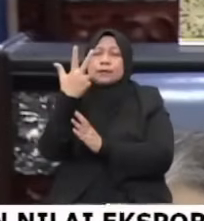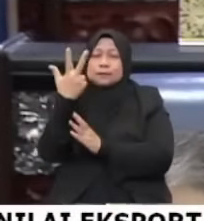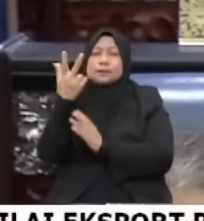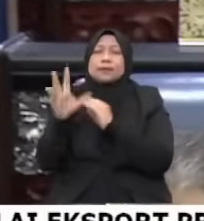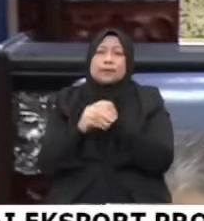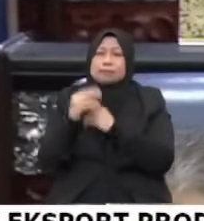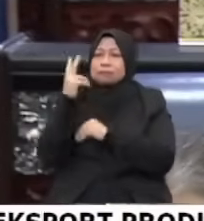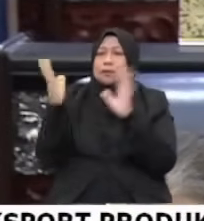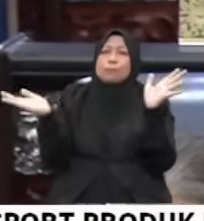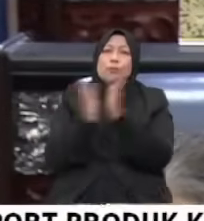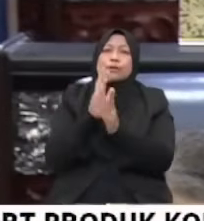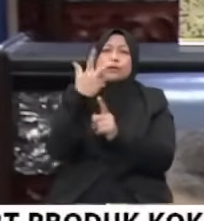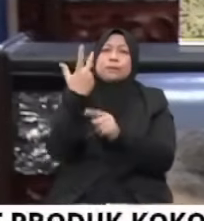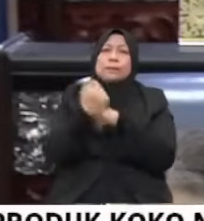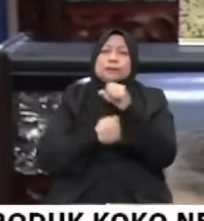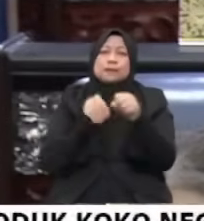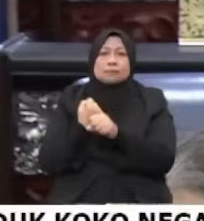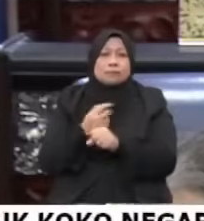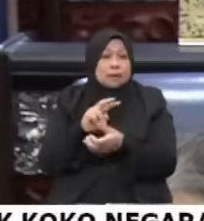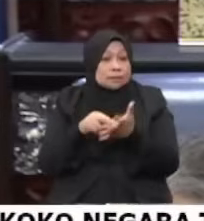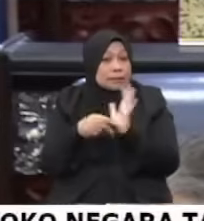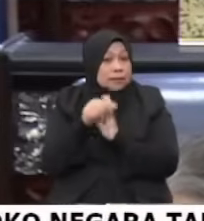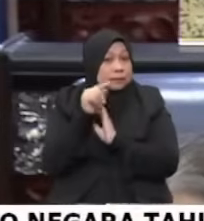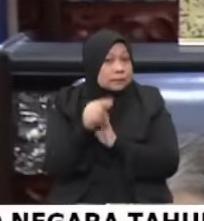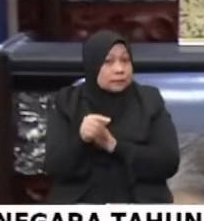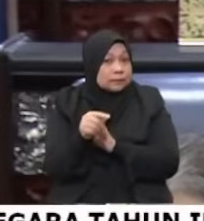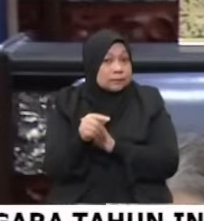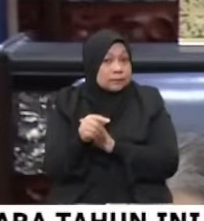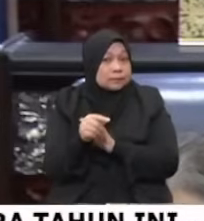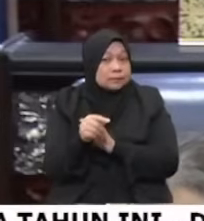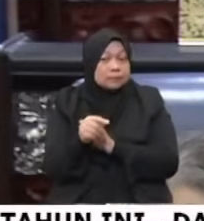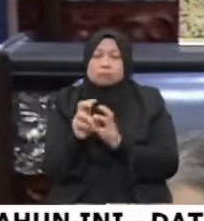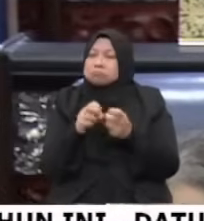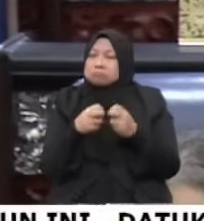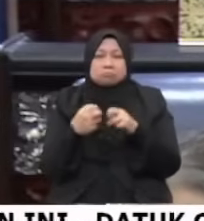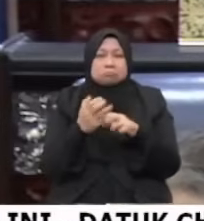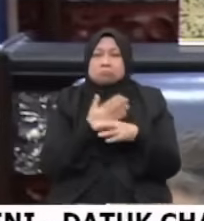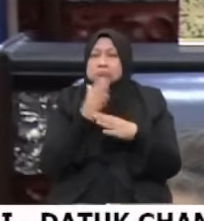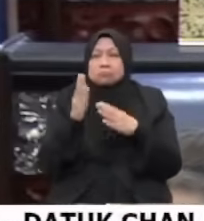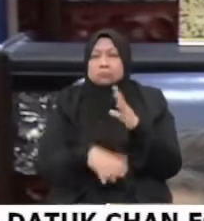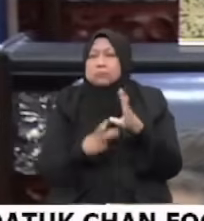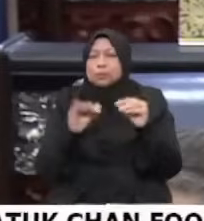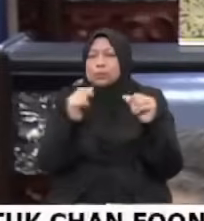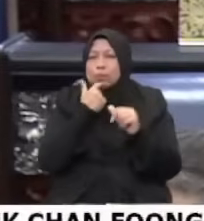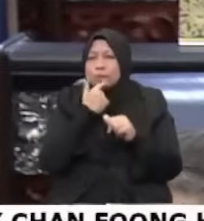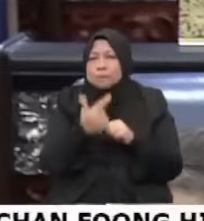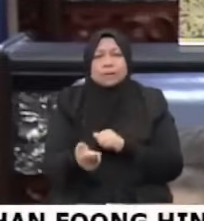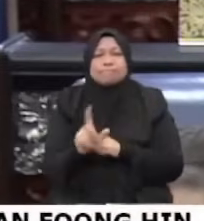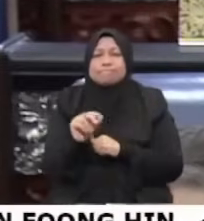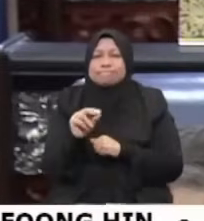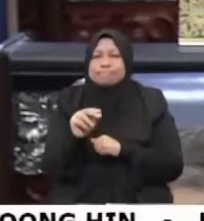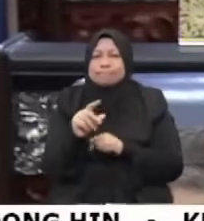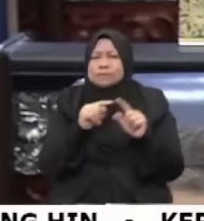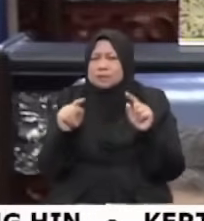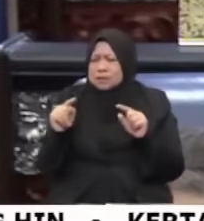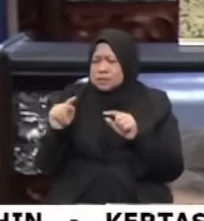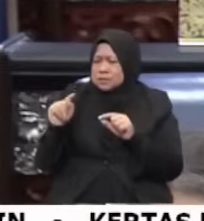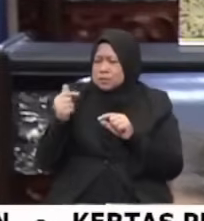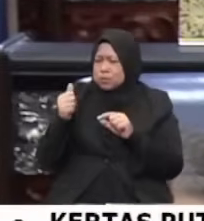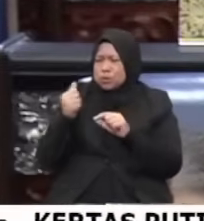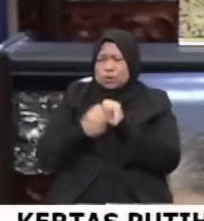seharusnya pekerja asing ini bukan satu penyelesaian jangka panjang tempoh masa